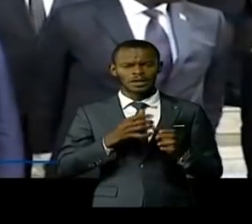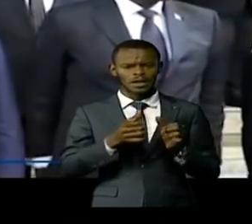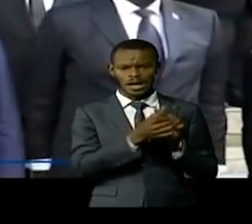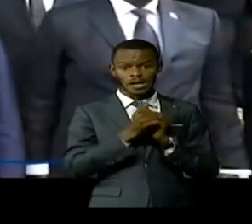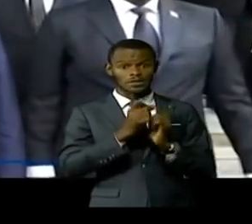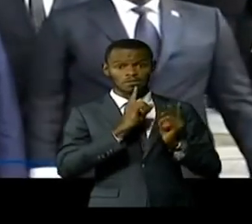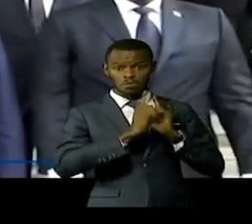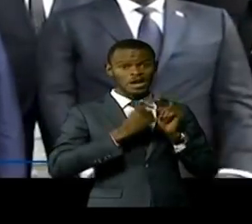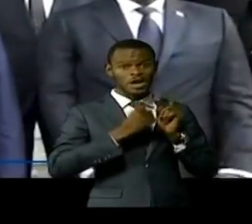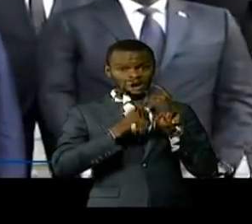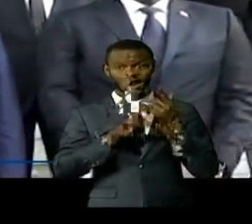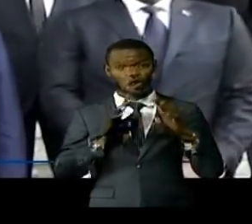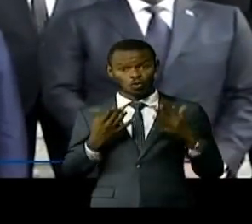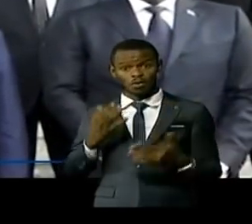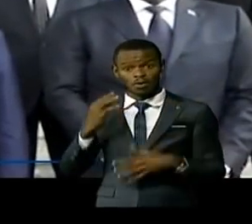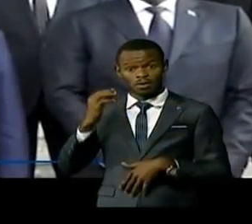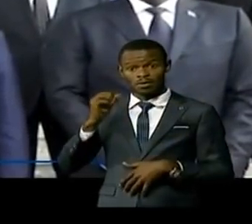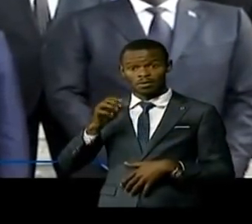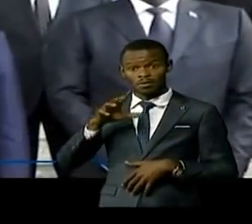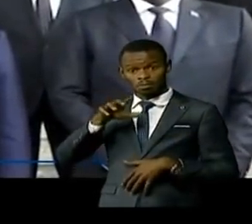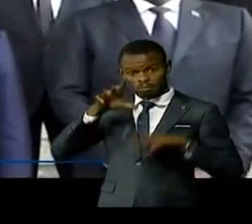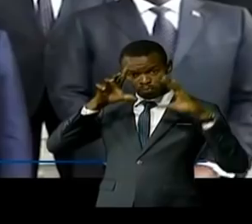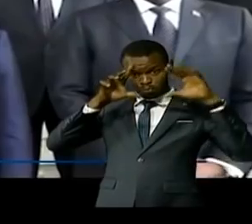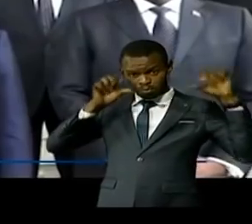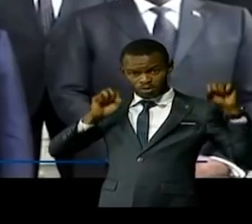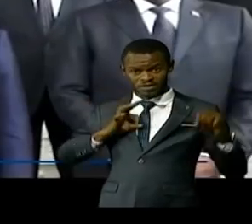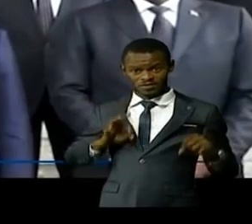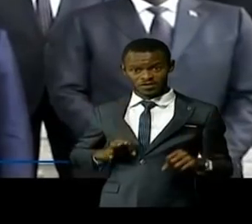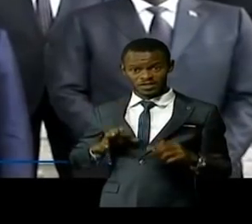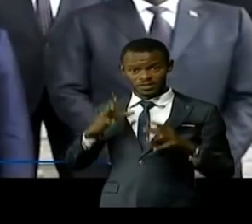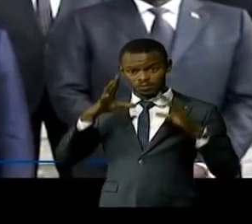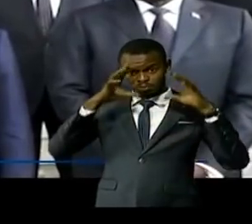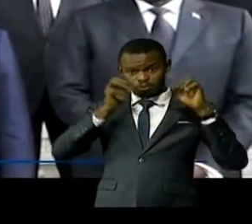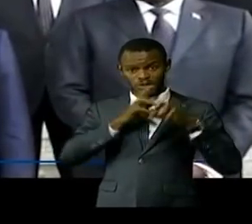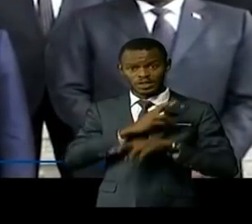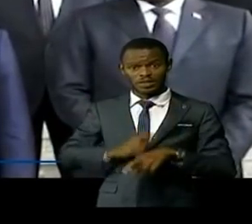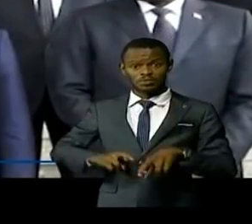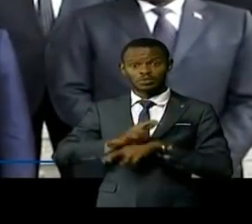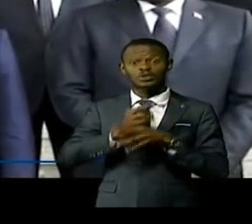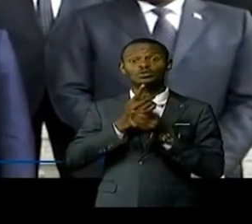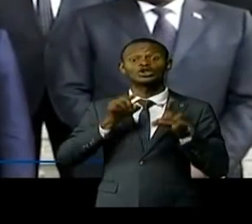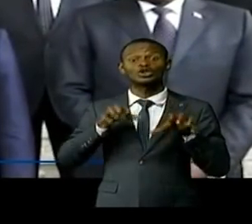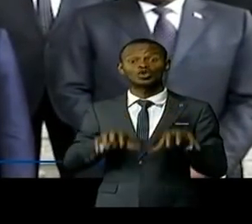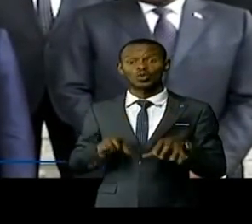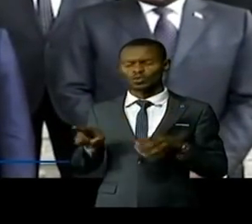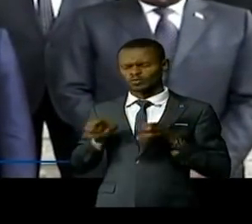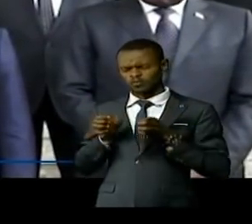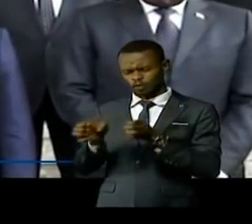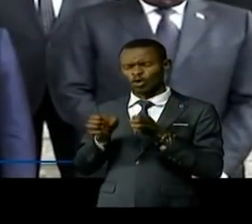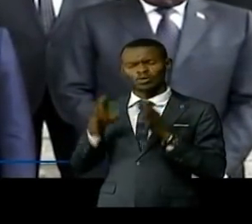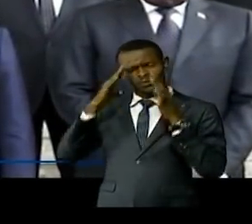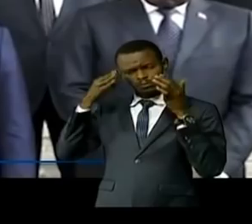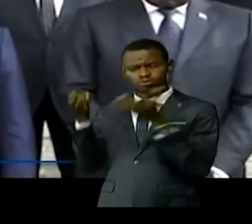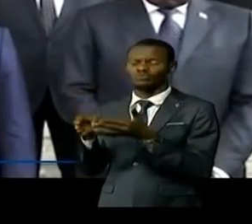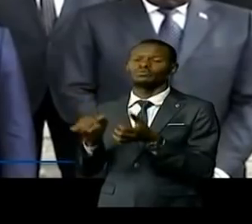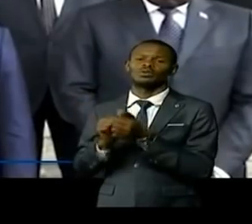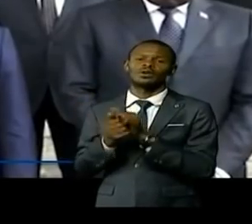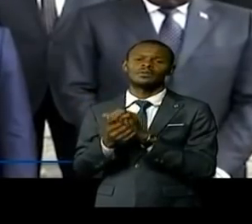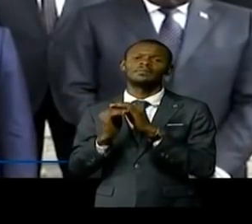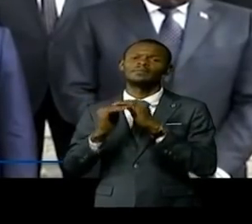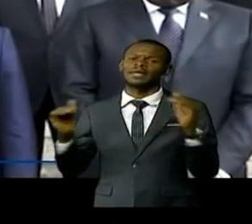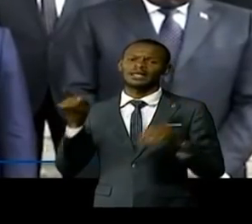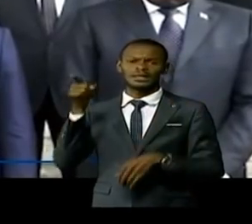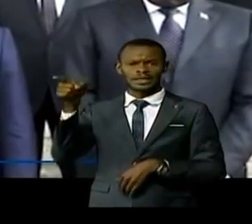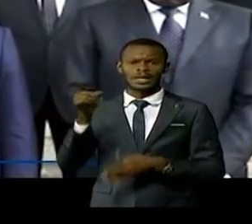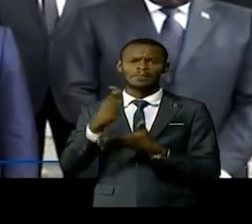président Tshisekedi, son Excellence le président de la République démocratique du Congo, à cet égard. Certainement, il